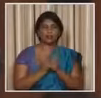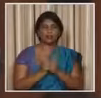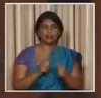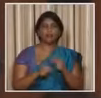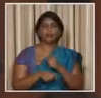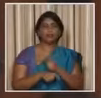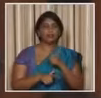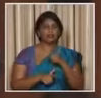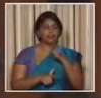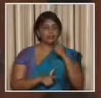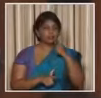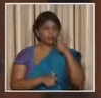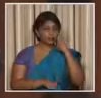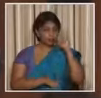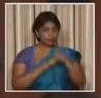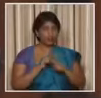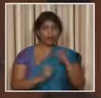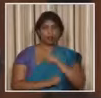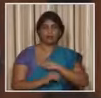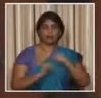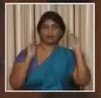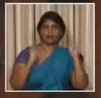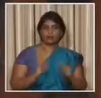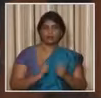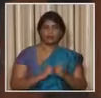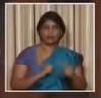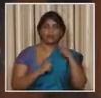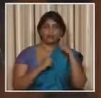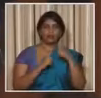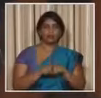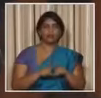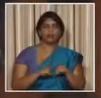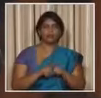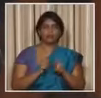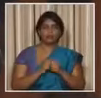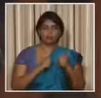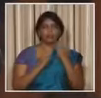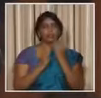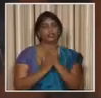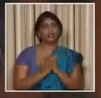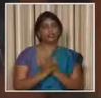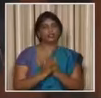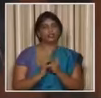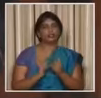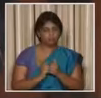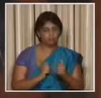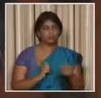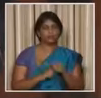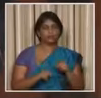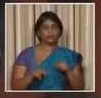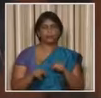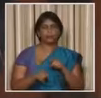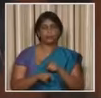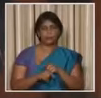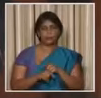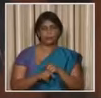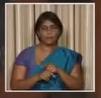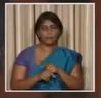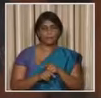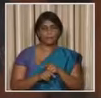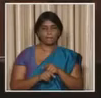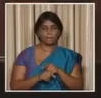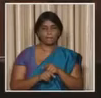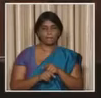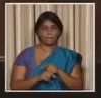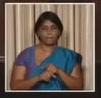නෑ. දීවරෙන්ගේ ආදායම අඩු වෙලා තියෙනවා. මේ වගේ අවස්ථාවක honorable chair I did not mention his name. Please you can clarify after the